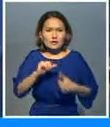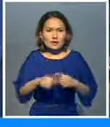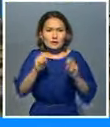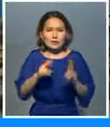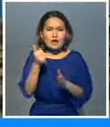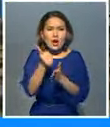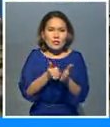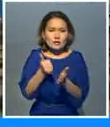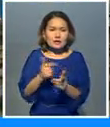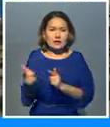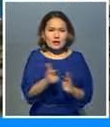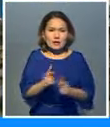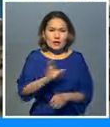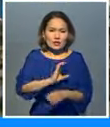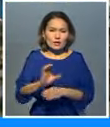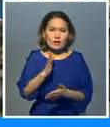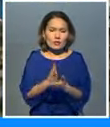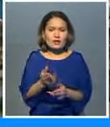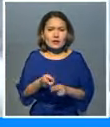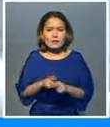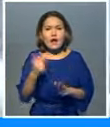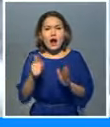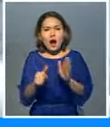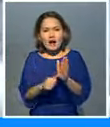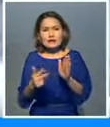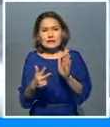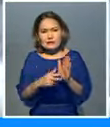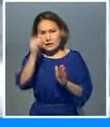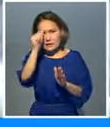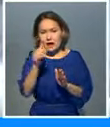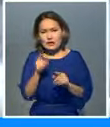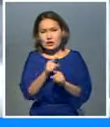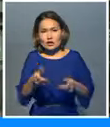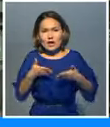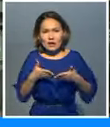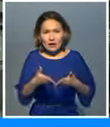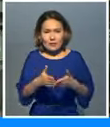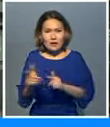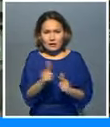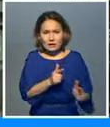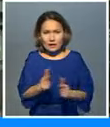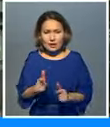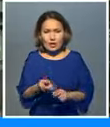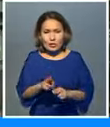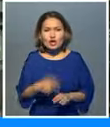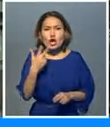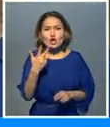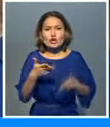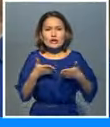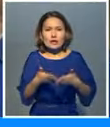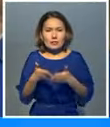қосалқы бөлшектер дайындалады. Орта есеппен бір кеме 6-8 айдың ішінде дайын болады. Қазір зауыт бірден үш су көлігінің құрылысын